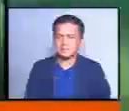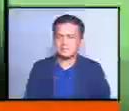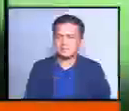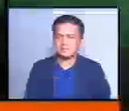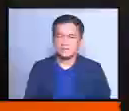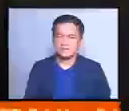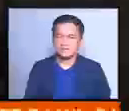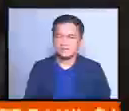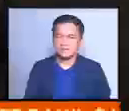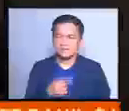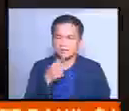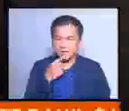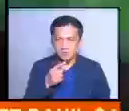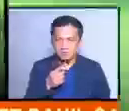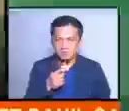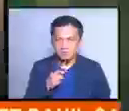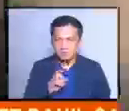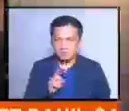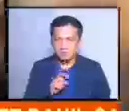Hello?